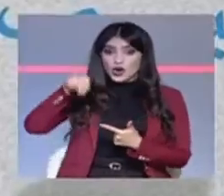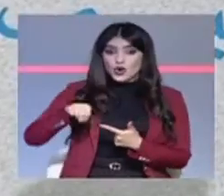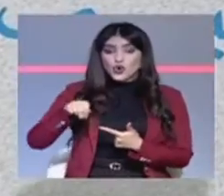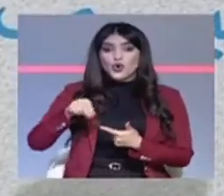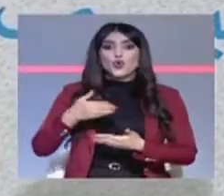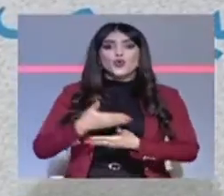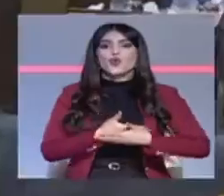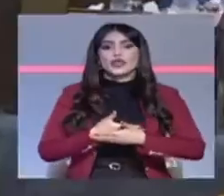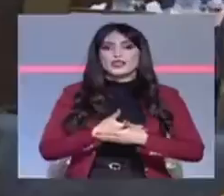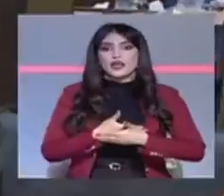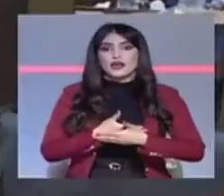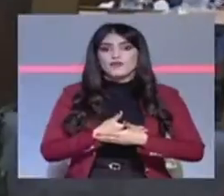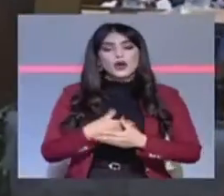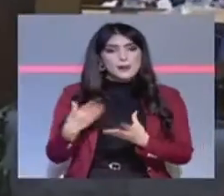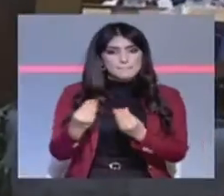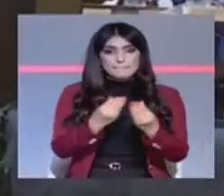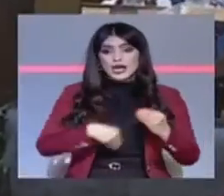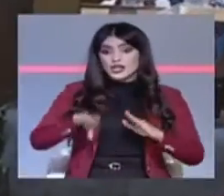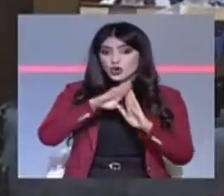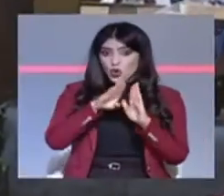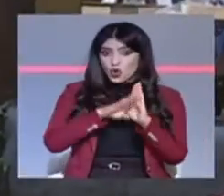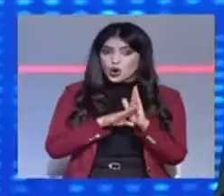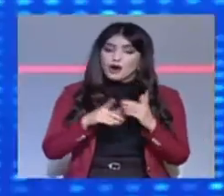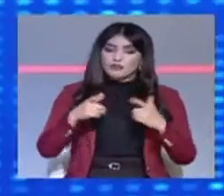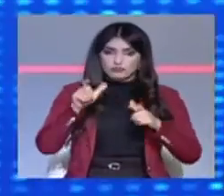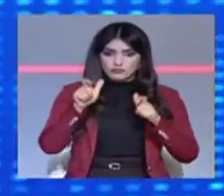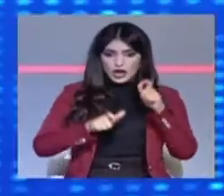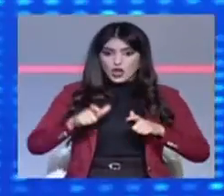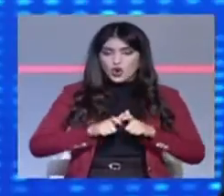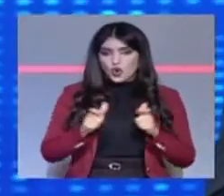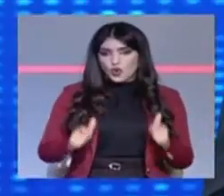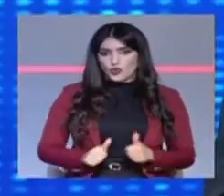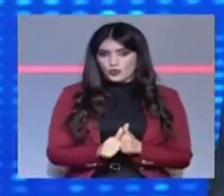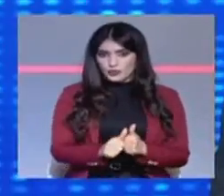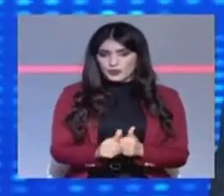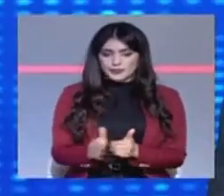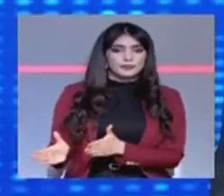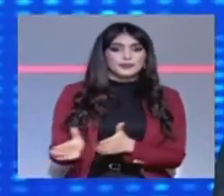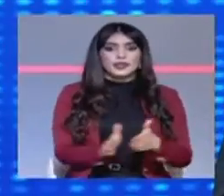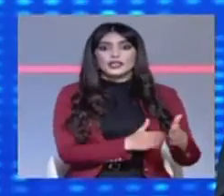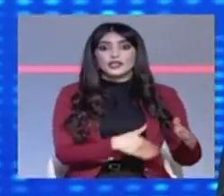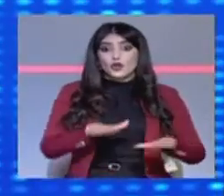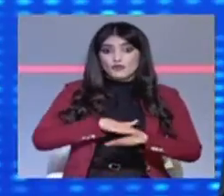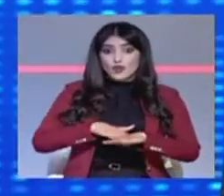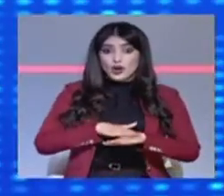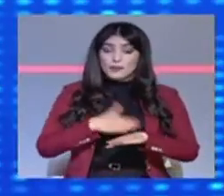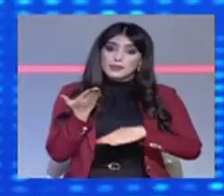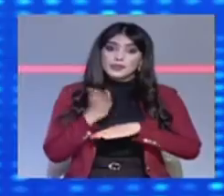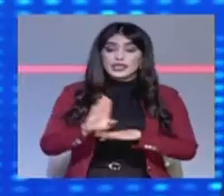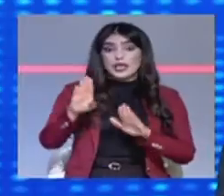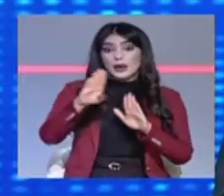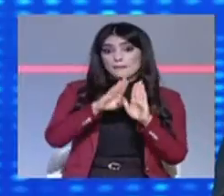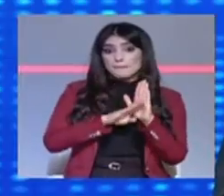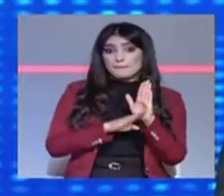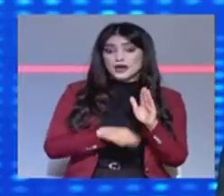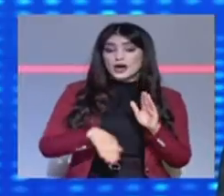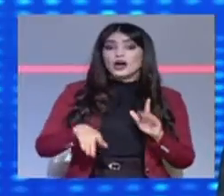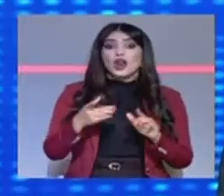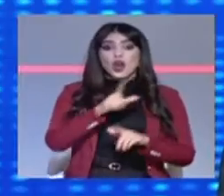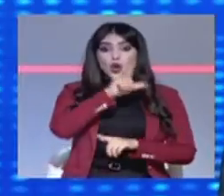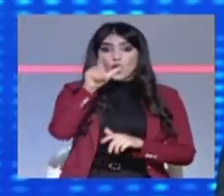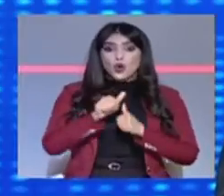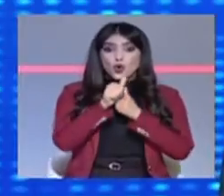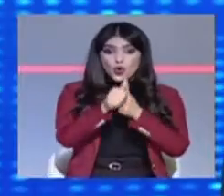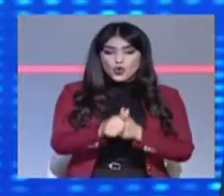بتونس عددا من اعضاء الحكومه وفي الورقه لتقديم لاهم نقاط البرنامج الوطني